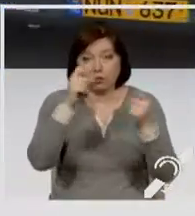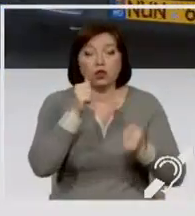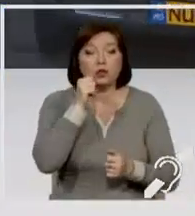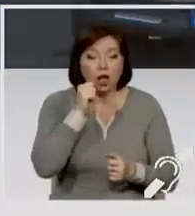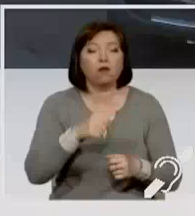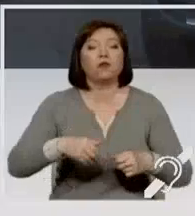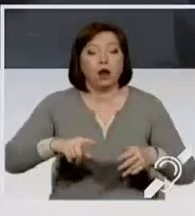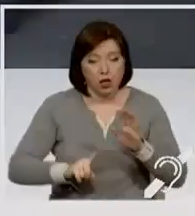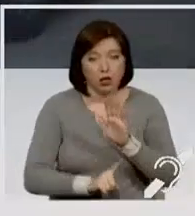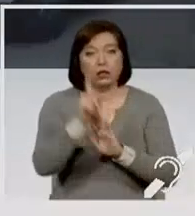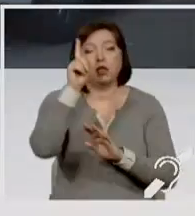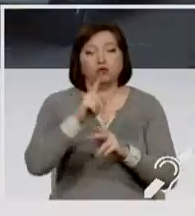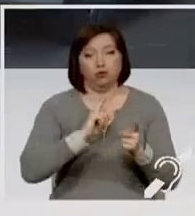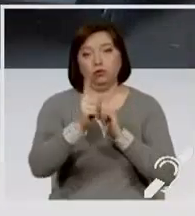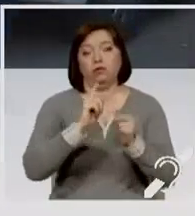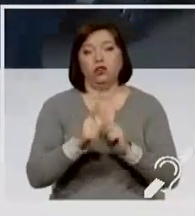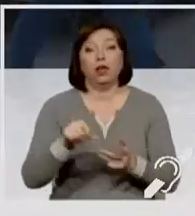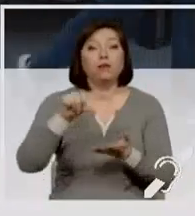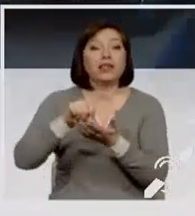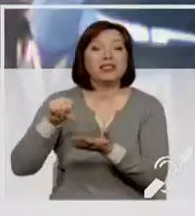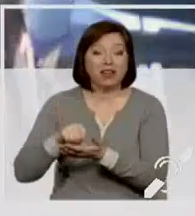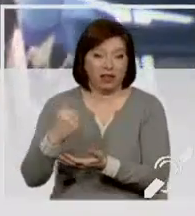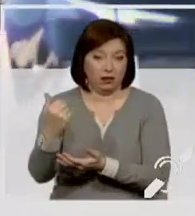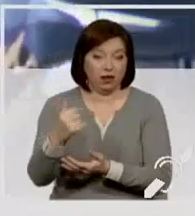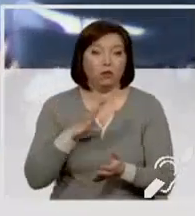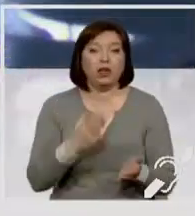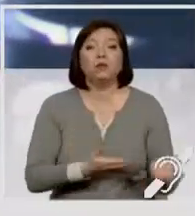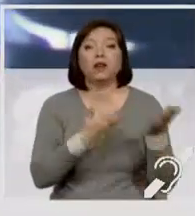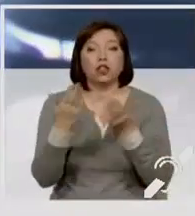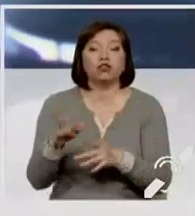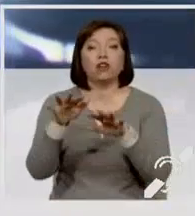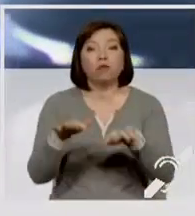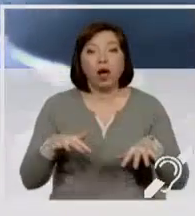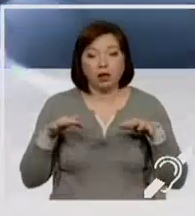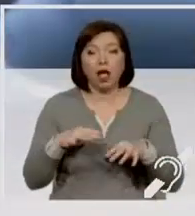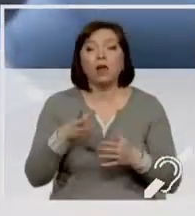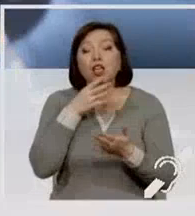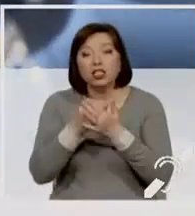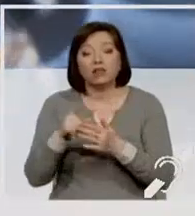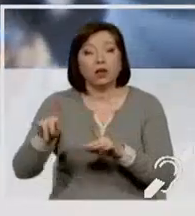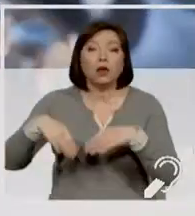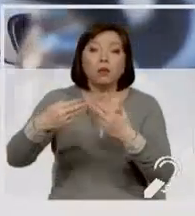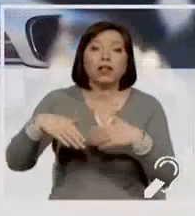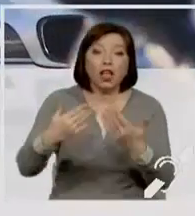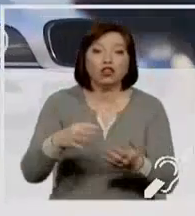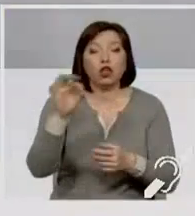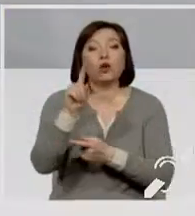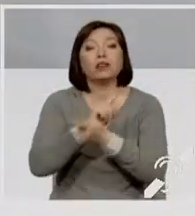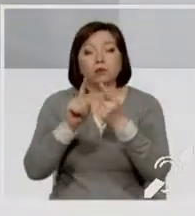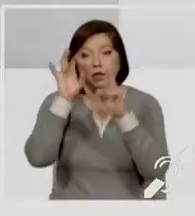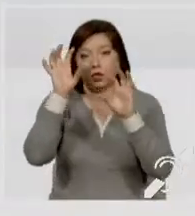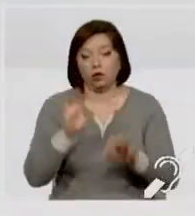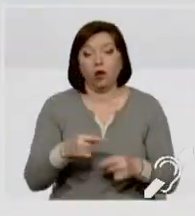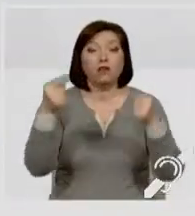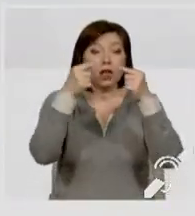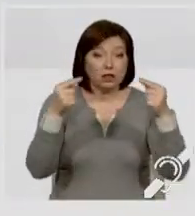mâine vor fi reluate toate cursele. Reprezentanții lor au fost invitați la Parlament cu propuneri de modificare a codului rutier.